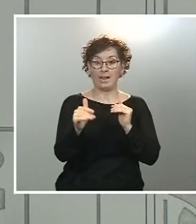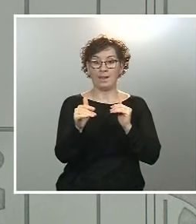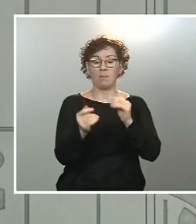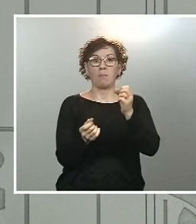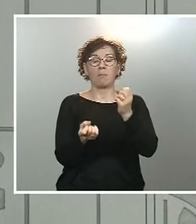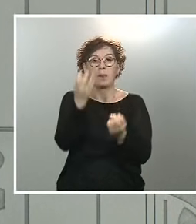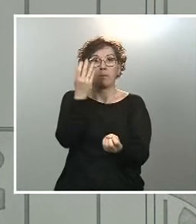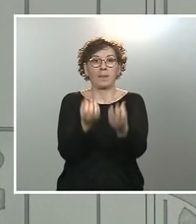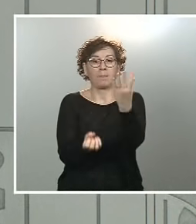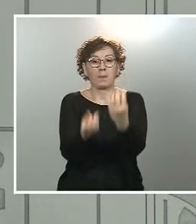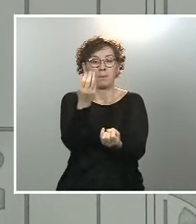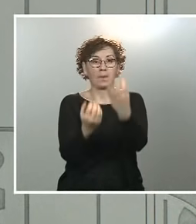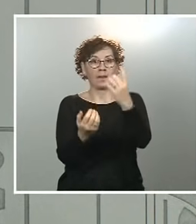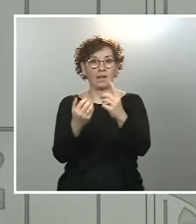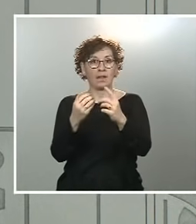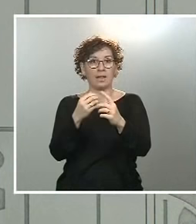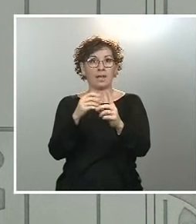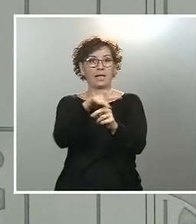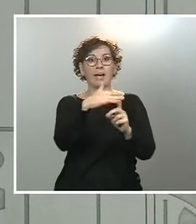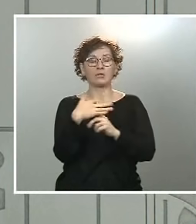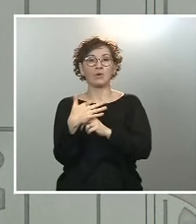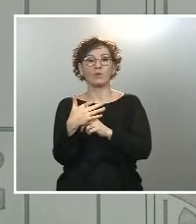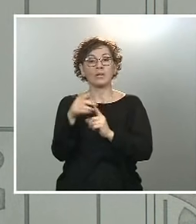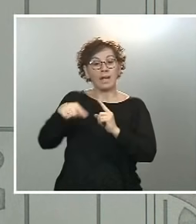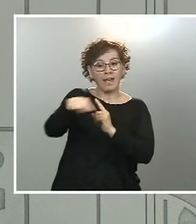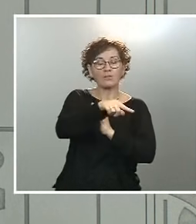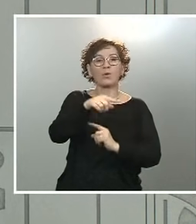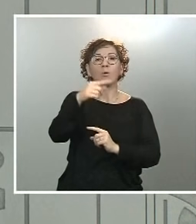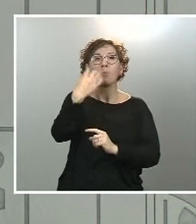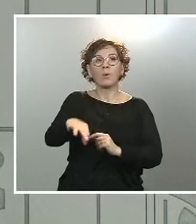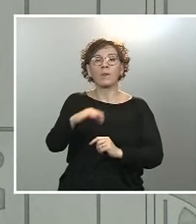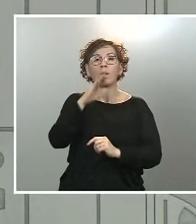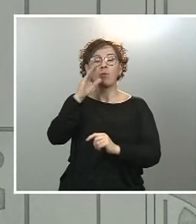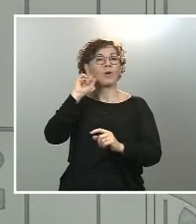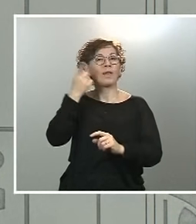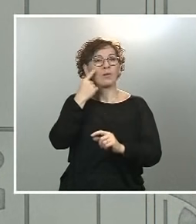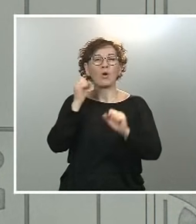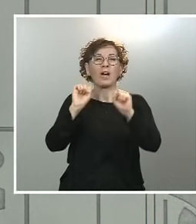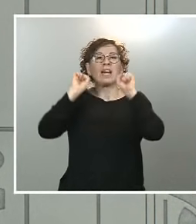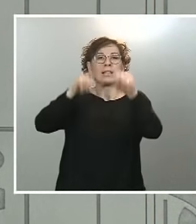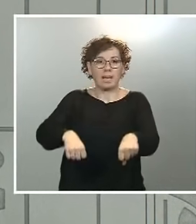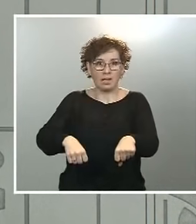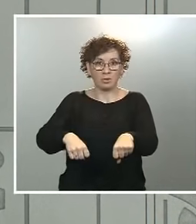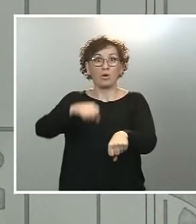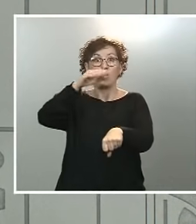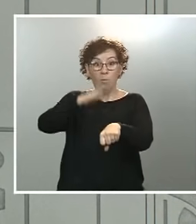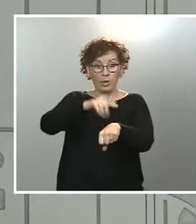этом отчасти из них мы узнаем с задержкой. Многие люди выздоравливают в своих собственных домах.